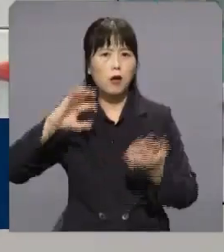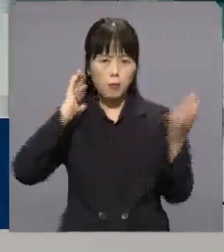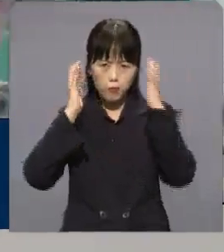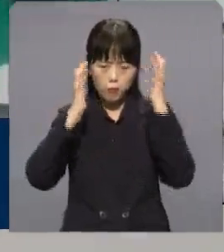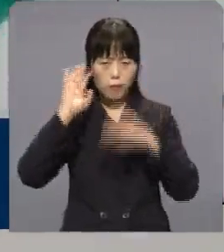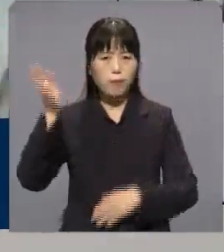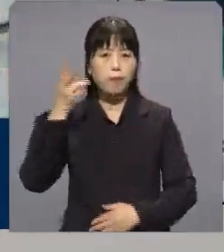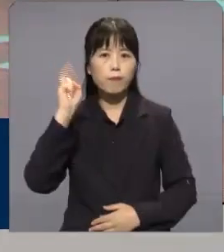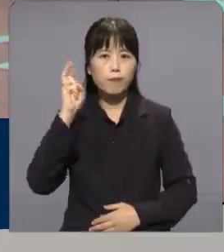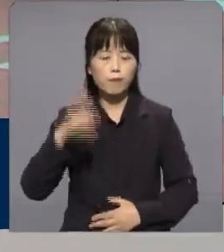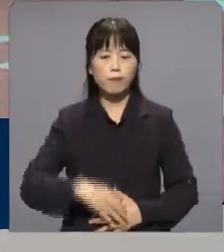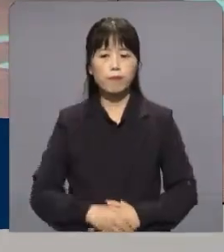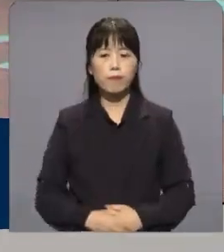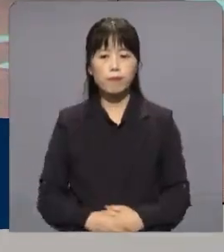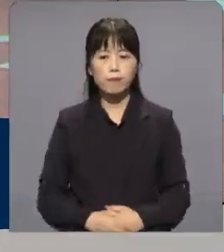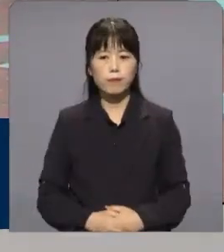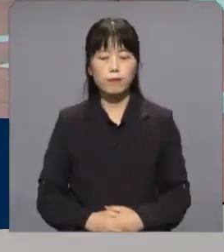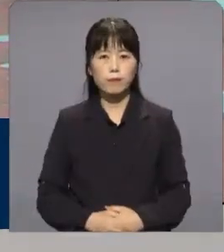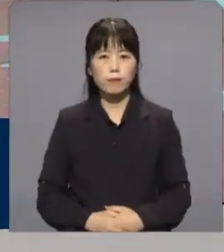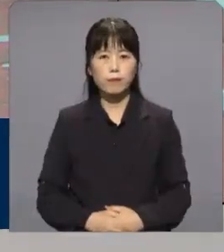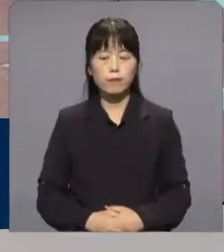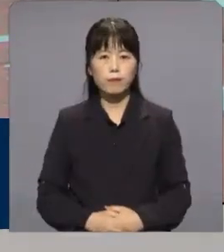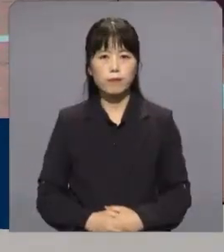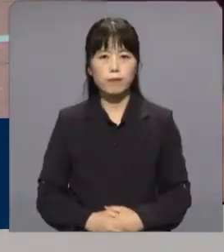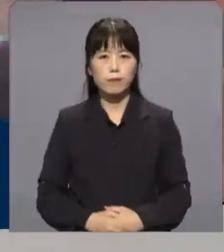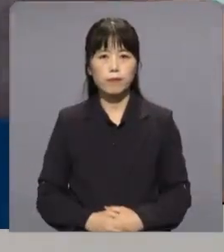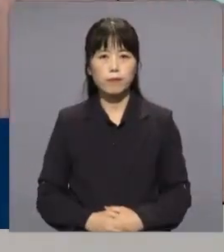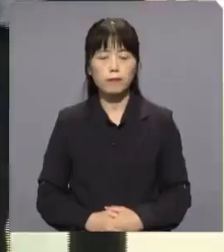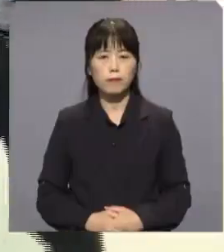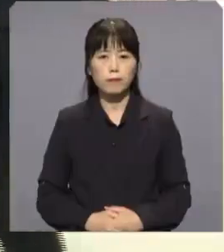전망입니다 첫 소식 이어진 기자입니다